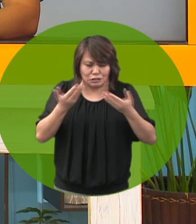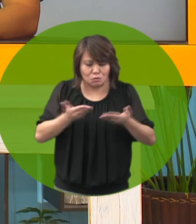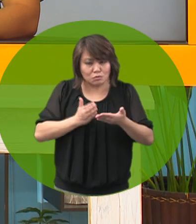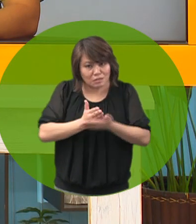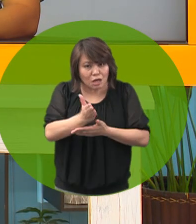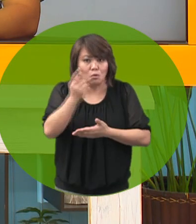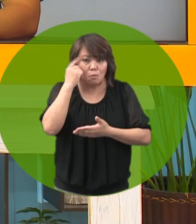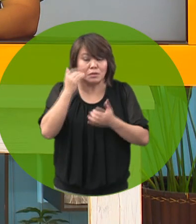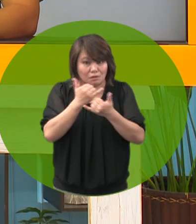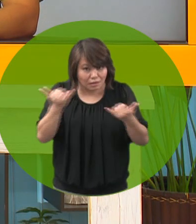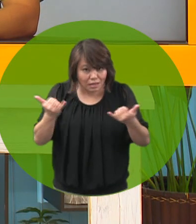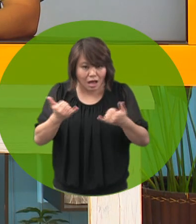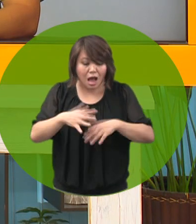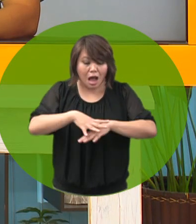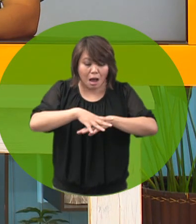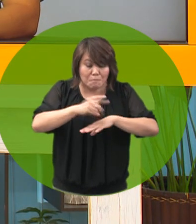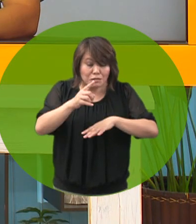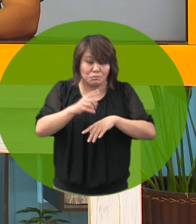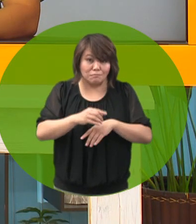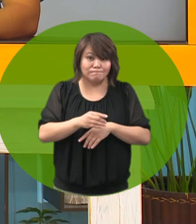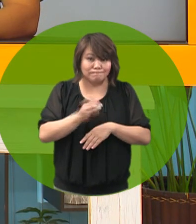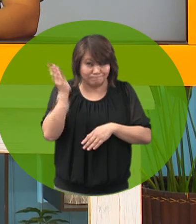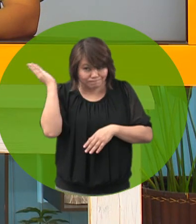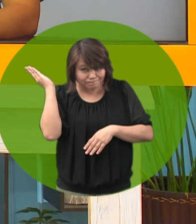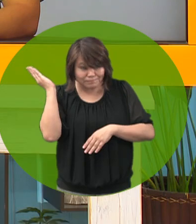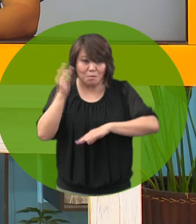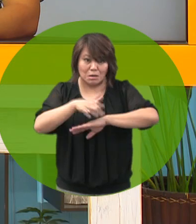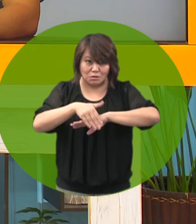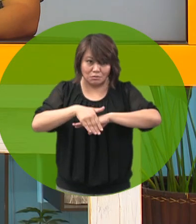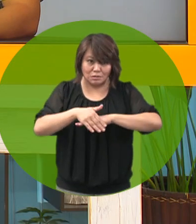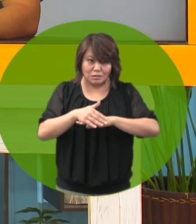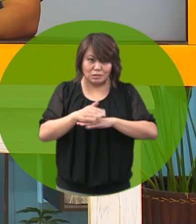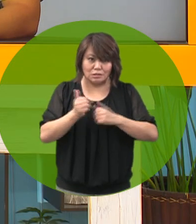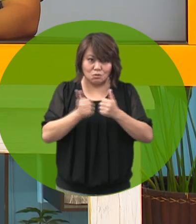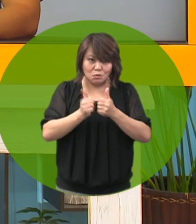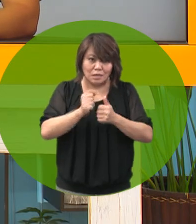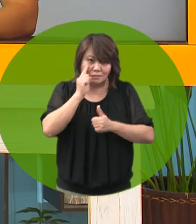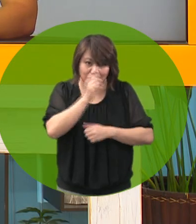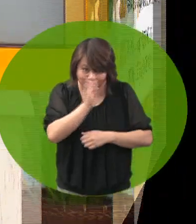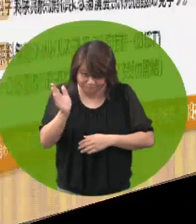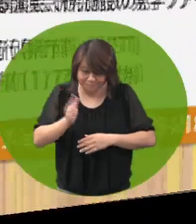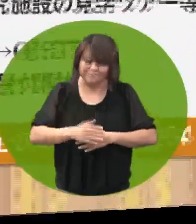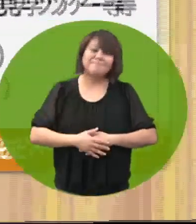している方、まずはお気軽にご覧の窓口までご相談ください。